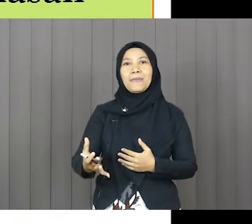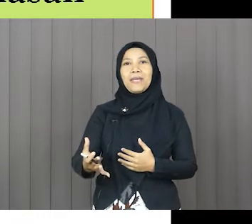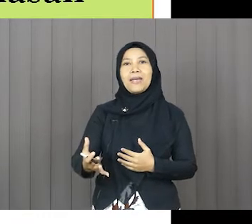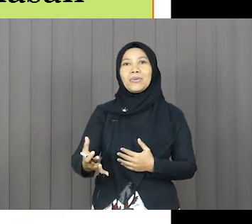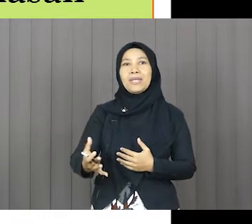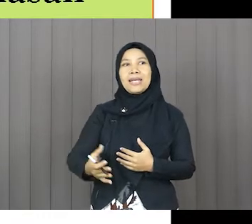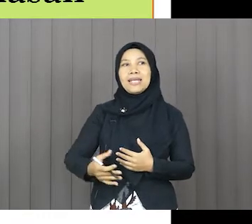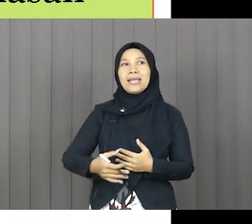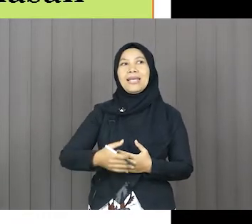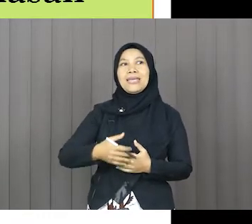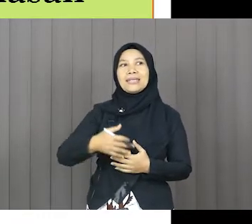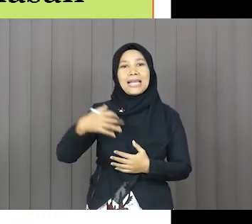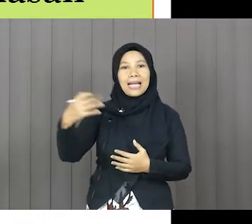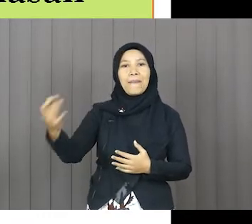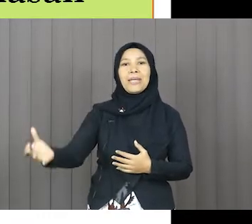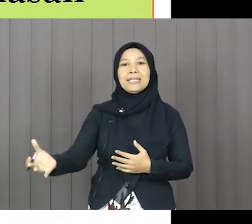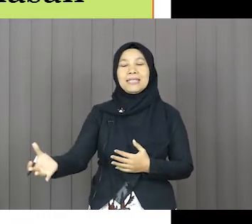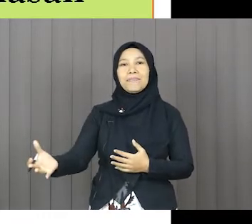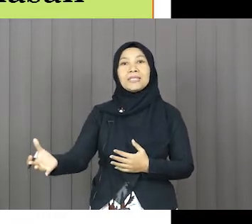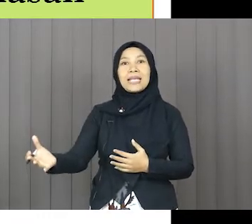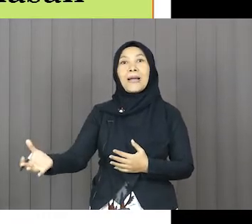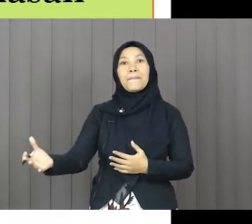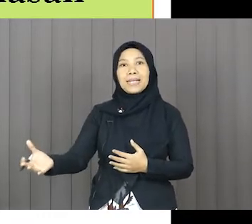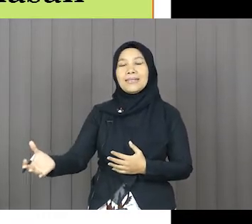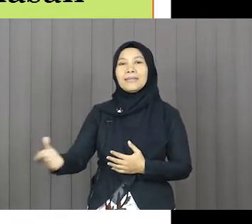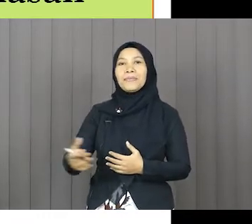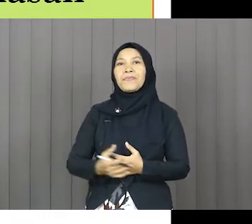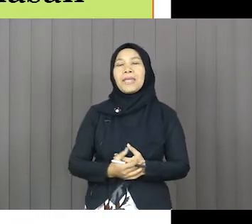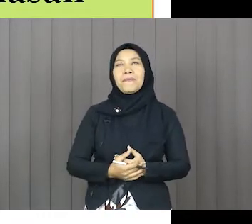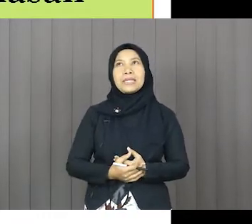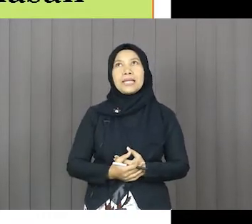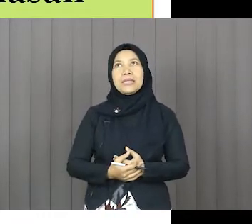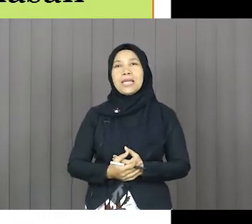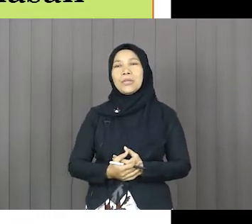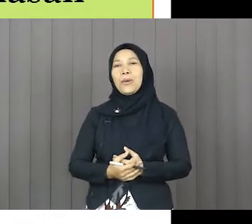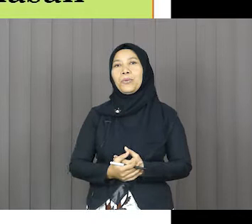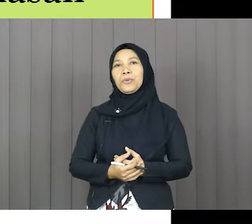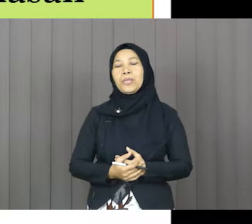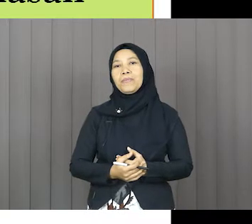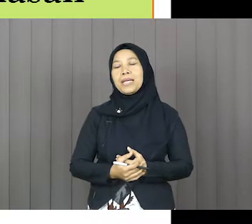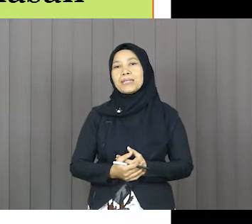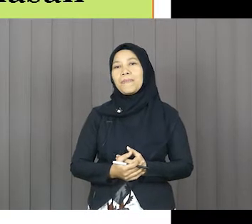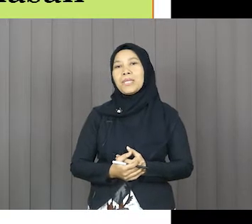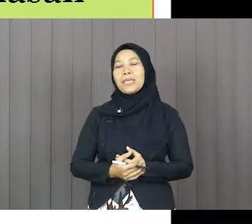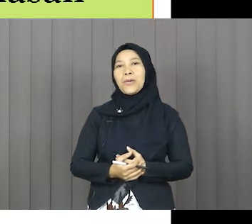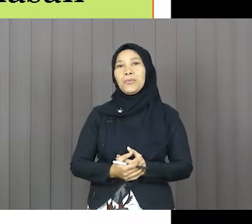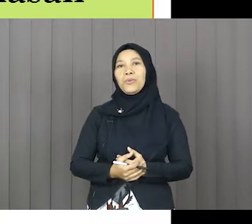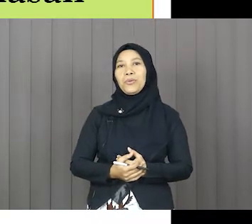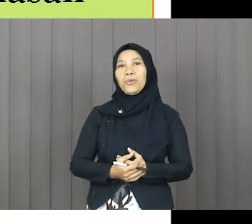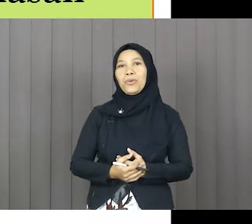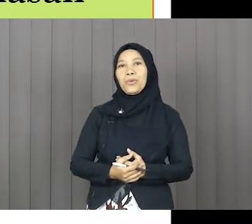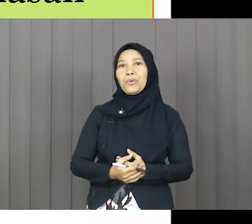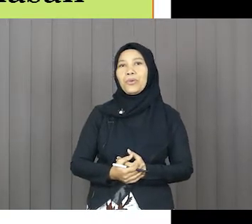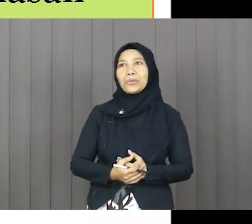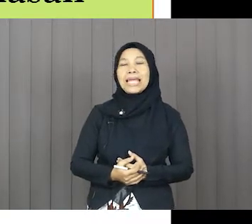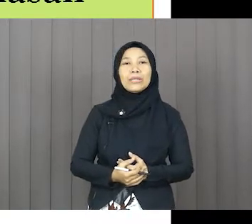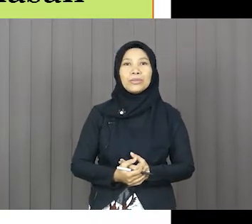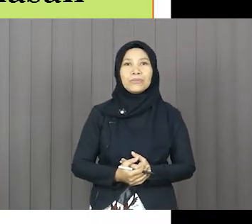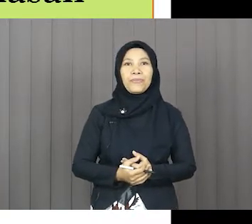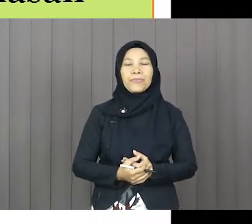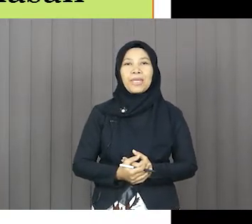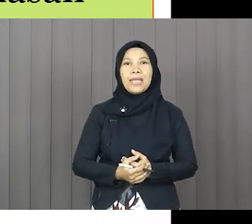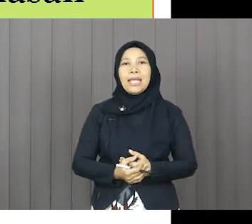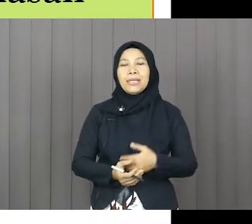dalam 5 tahunan, ada yang jangka panjang, biasanya 25 sampai 30